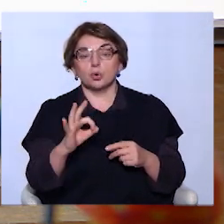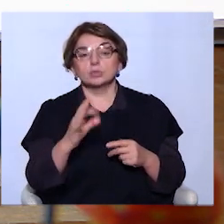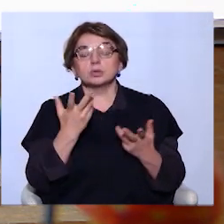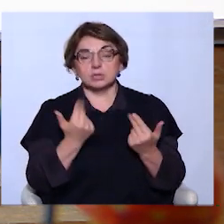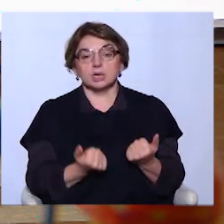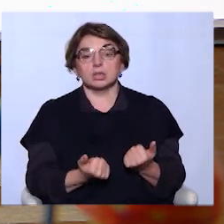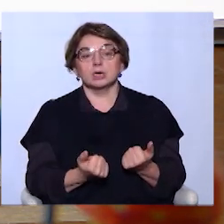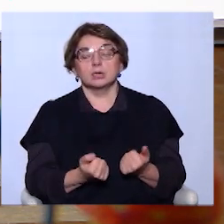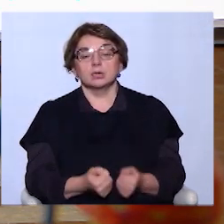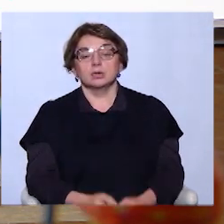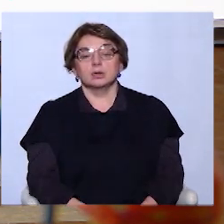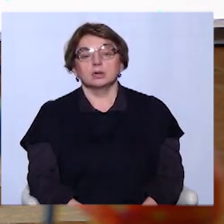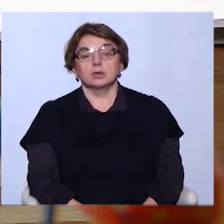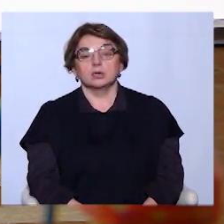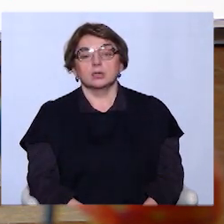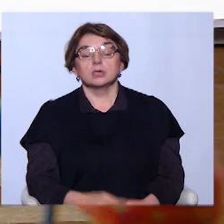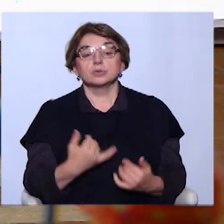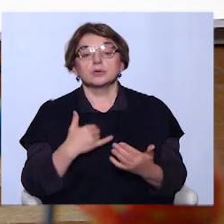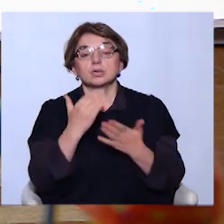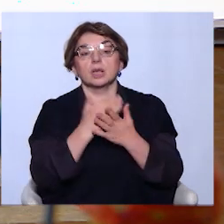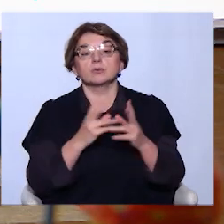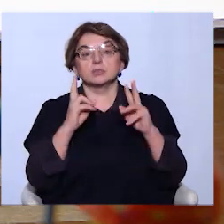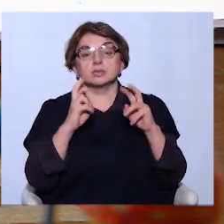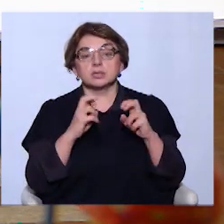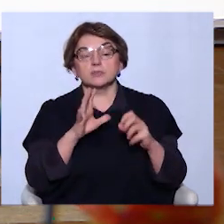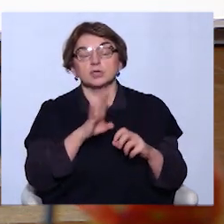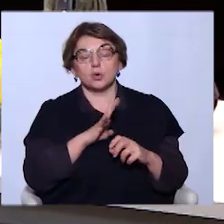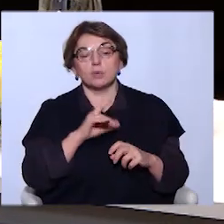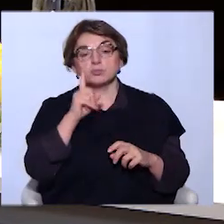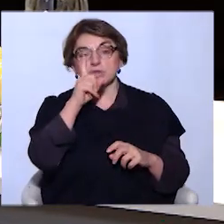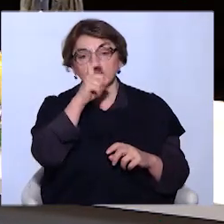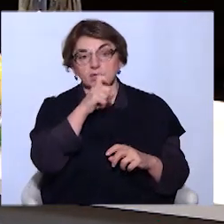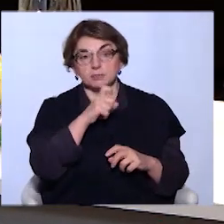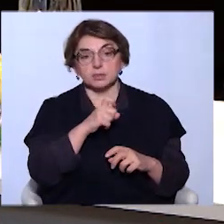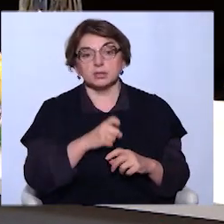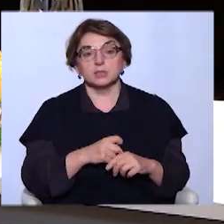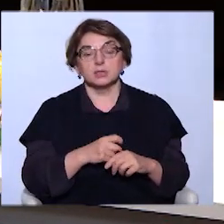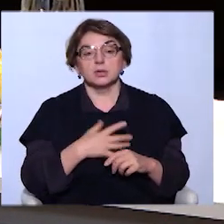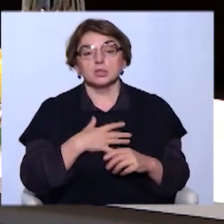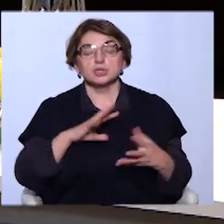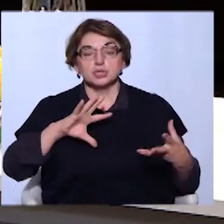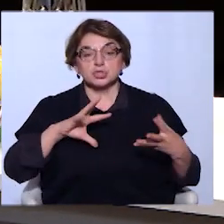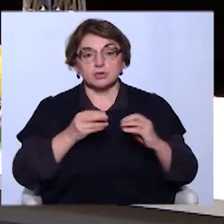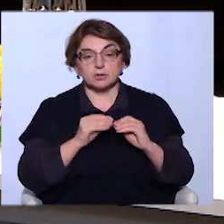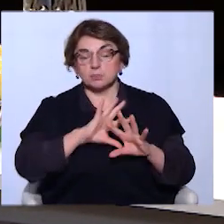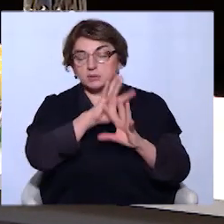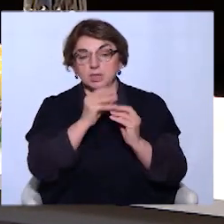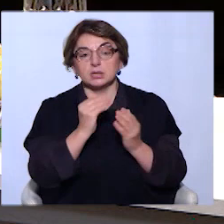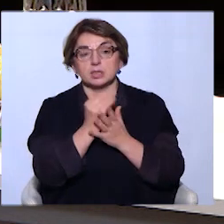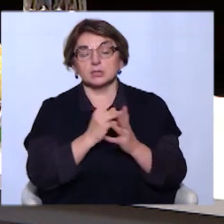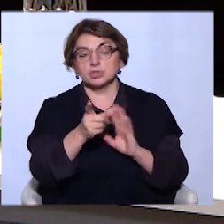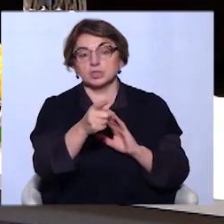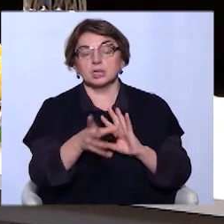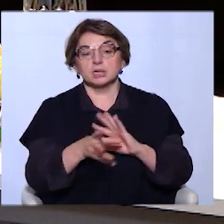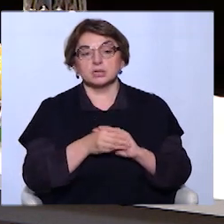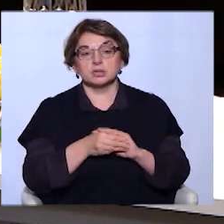დიახ. თქვენი გაკვეთილის თემა იყო მჟავები. შევაჯეროთ მთელი გაკვეთილი შენთან